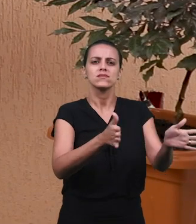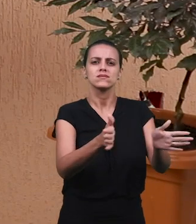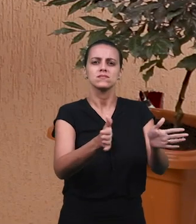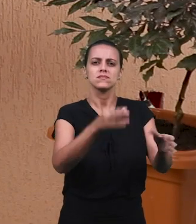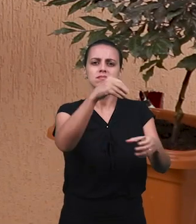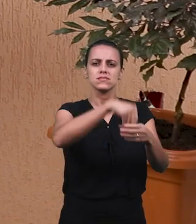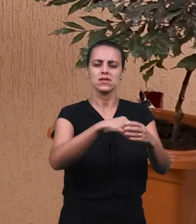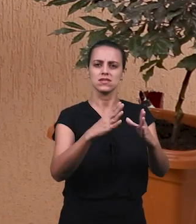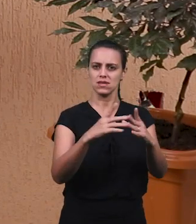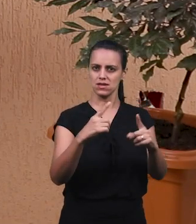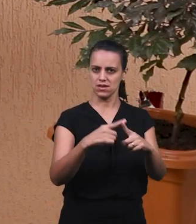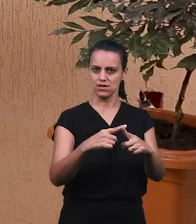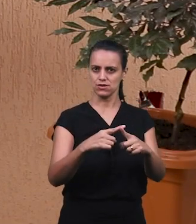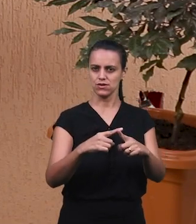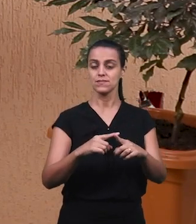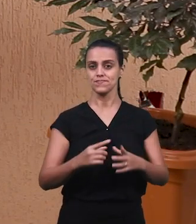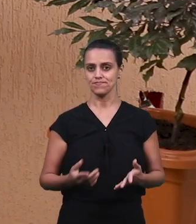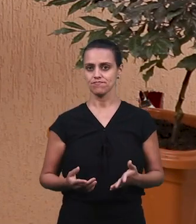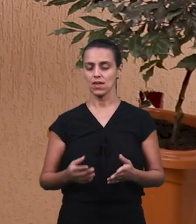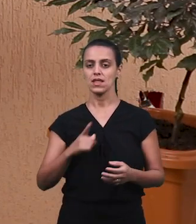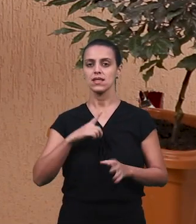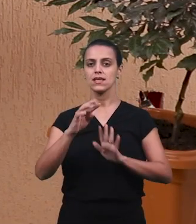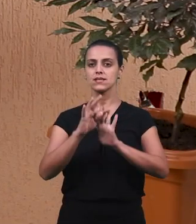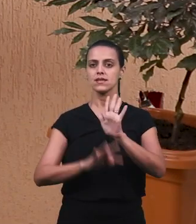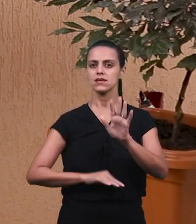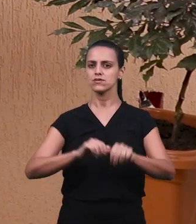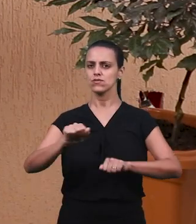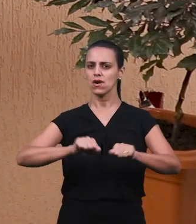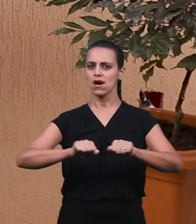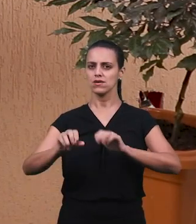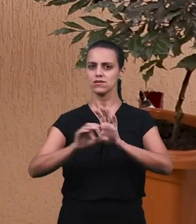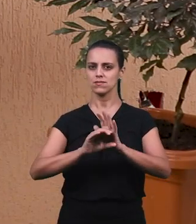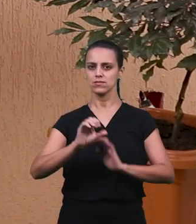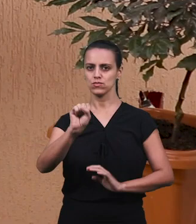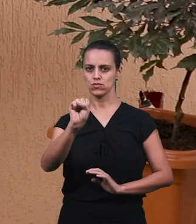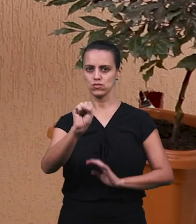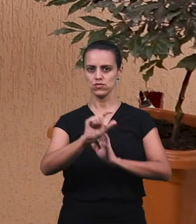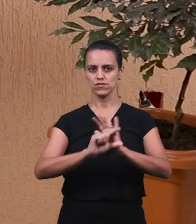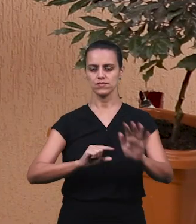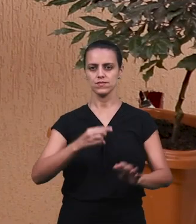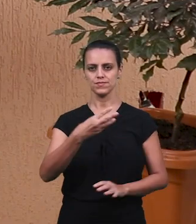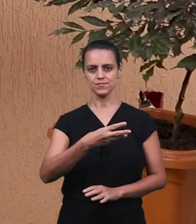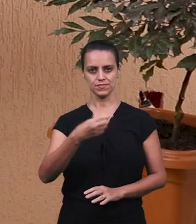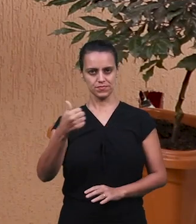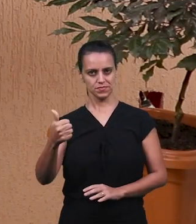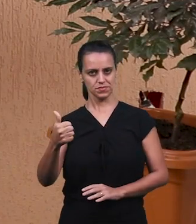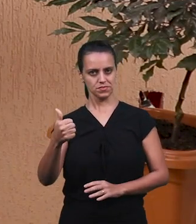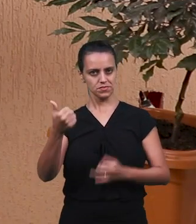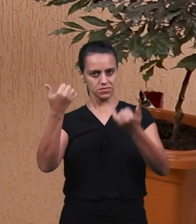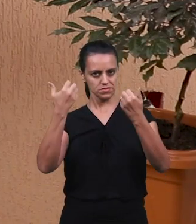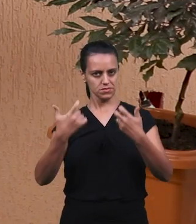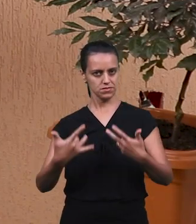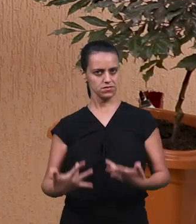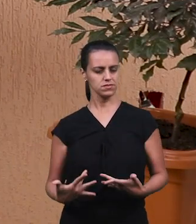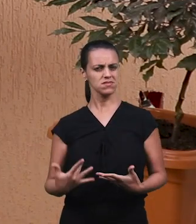l'Église. Nous allons nous baser sur ce texte qui est Actes chapitre 8, verset 31, qui dit